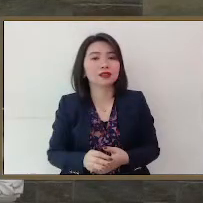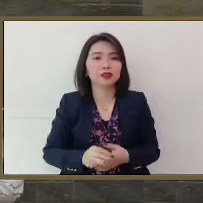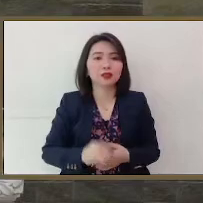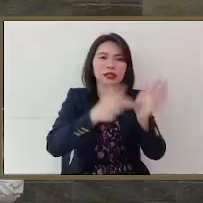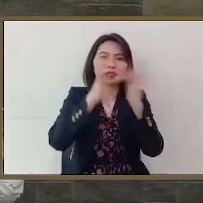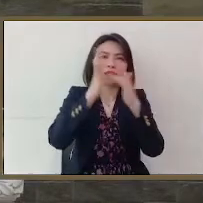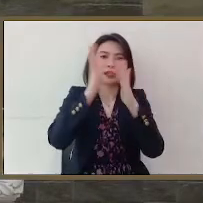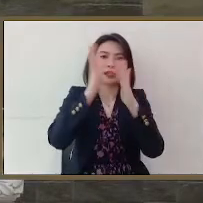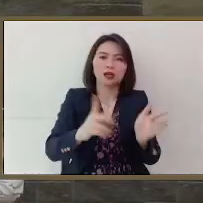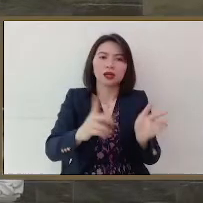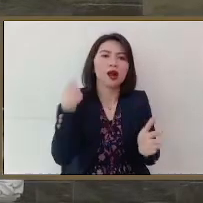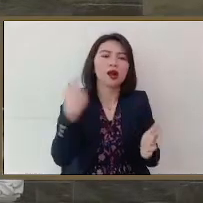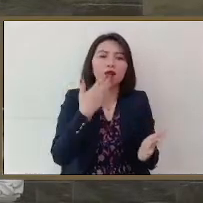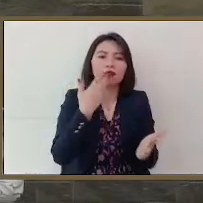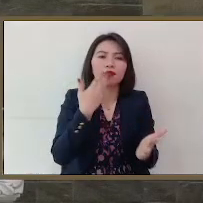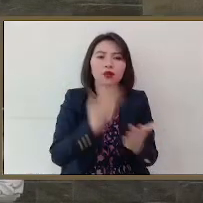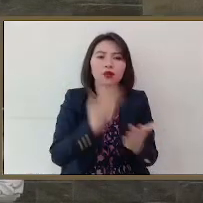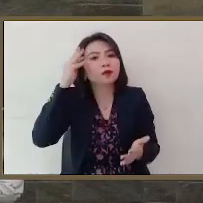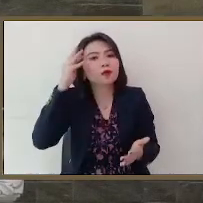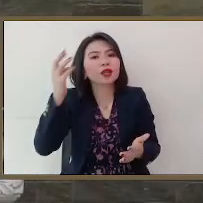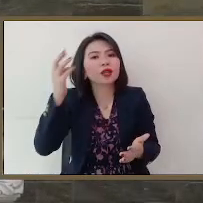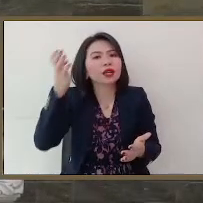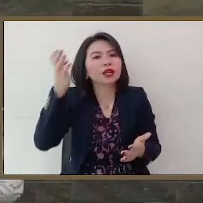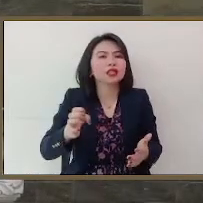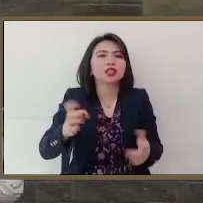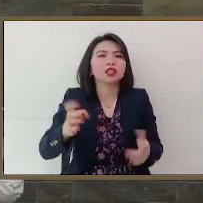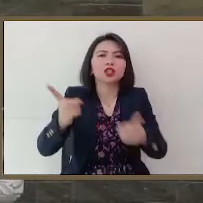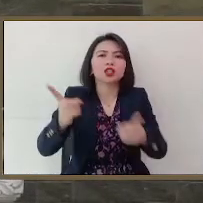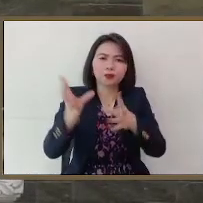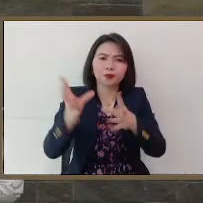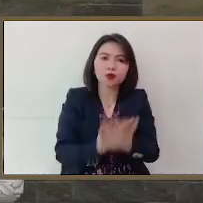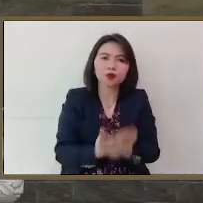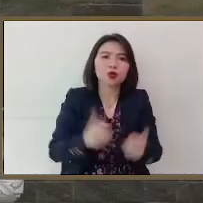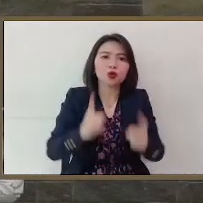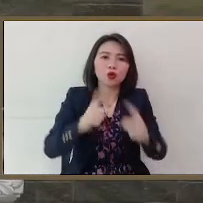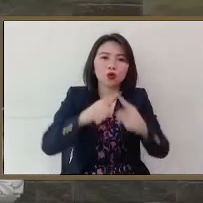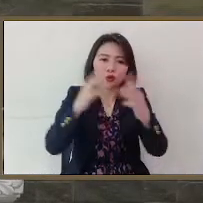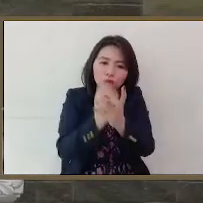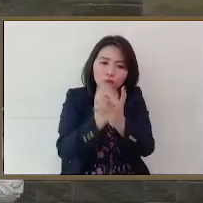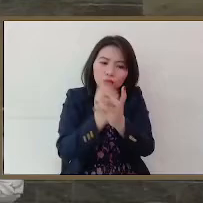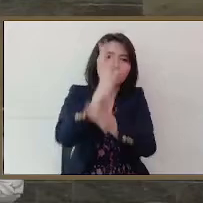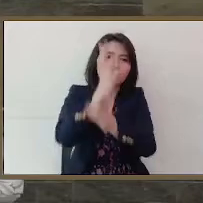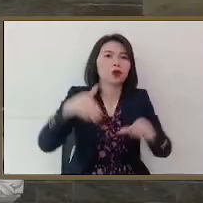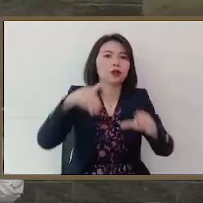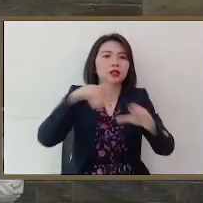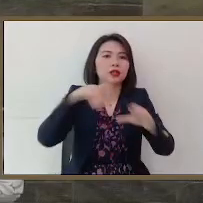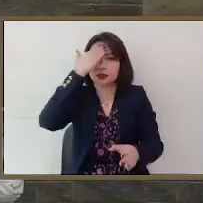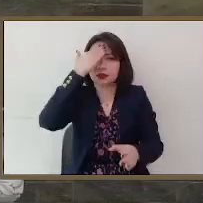pag-iisip, sisikapin niya na siya'y lumago sa pagkakilala niya sa Panginoon.